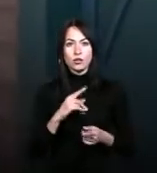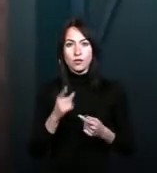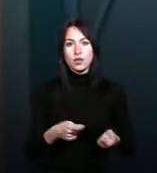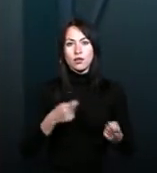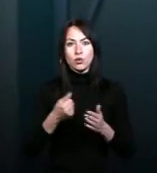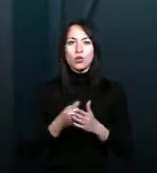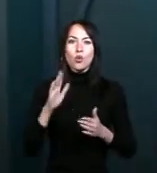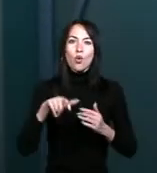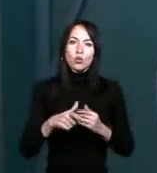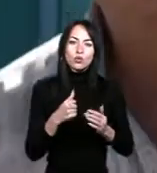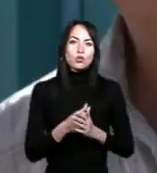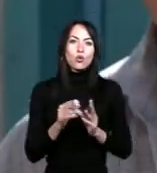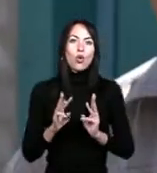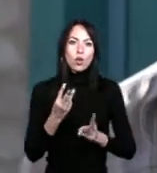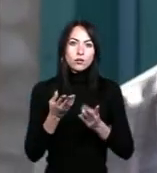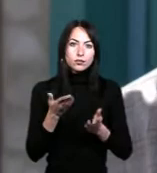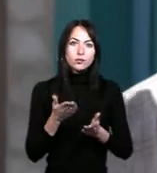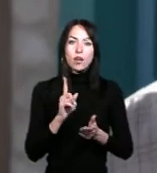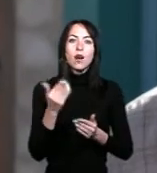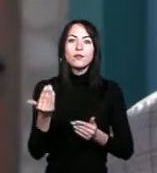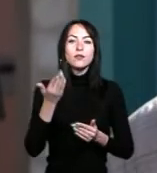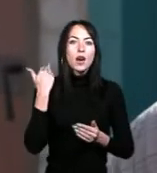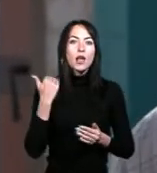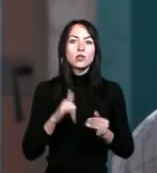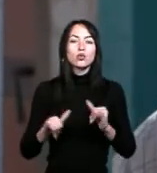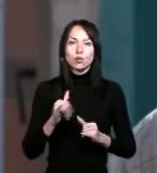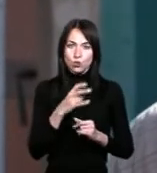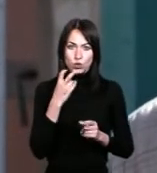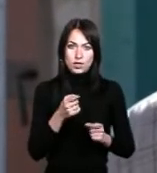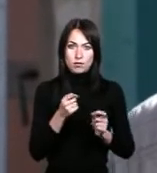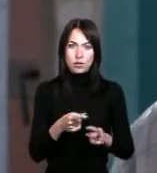до річки, то до лісу. А що ви раніше зі сміттям робили?